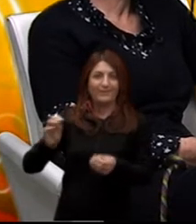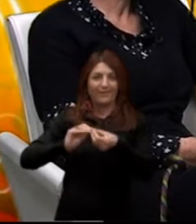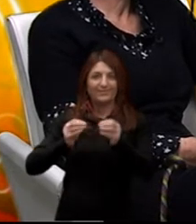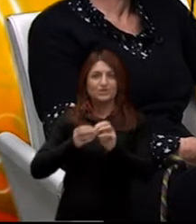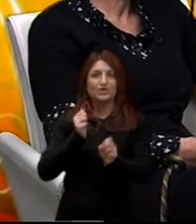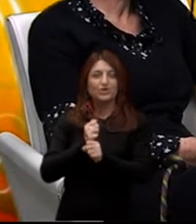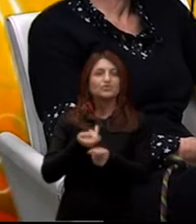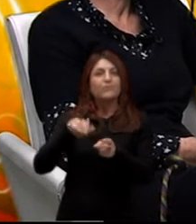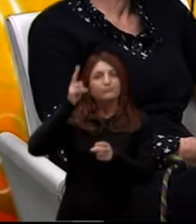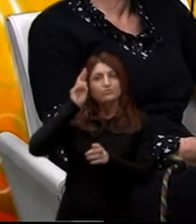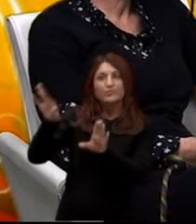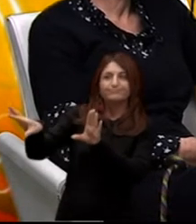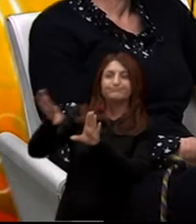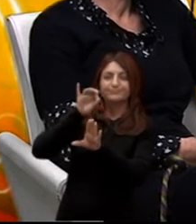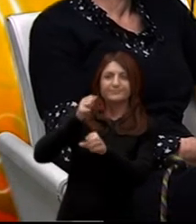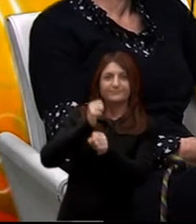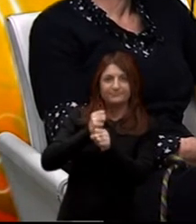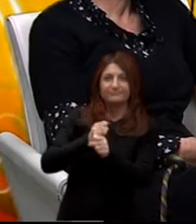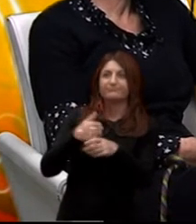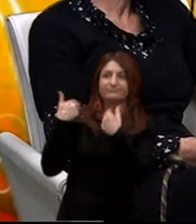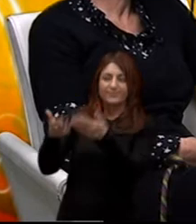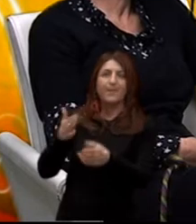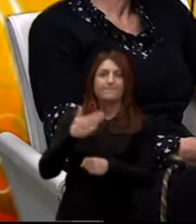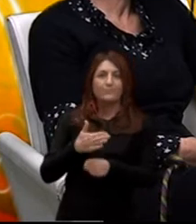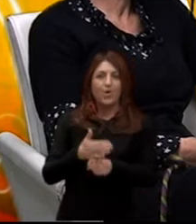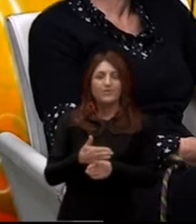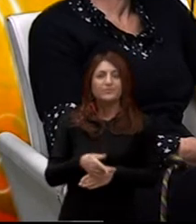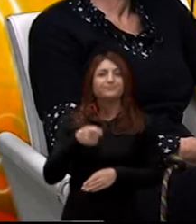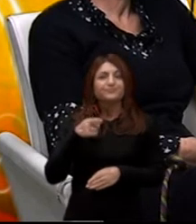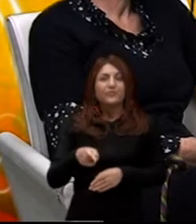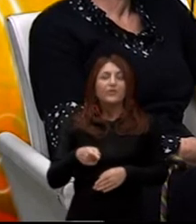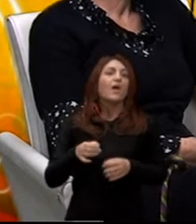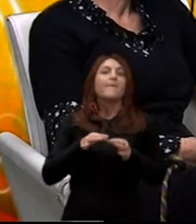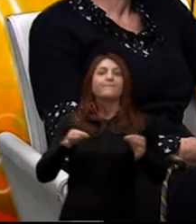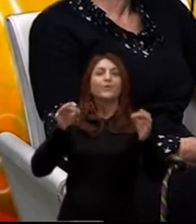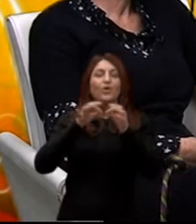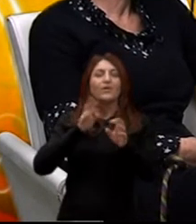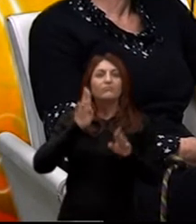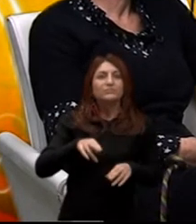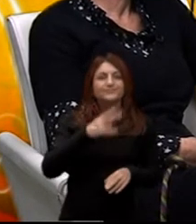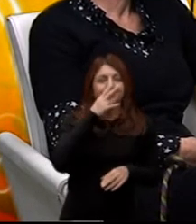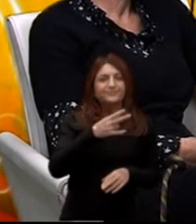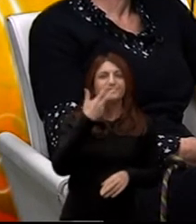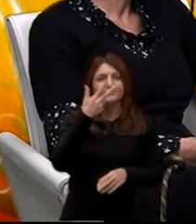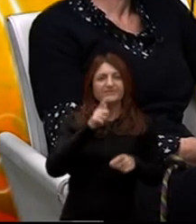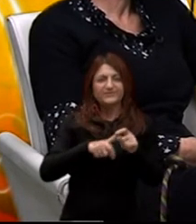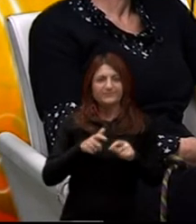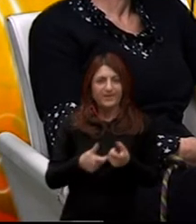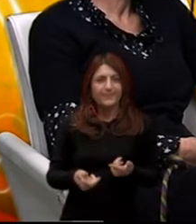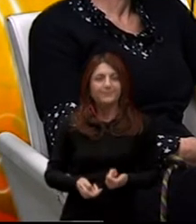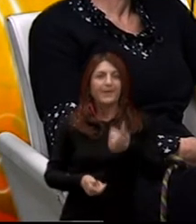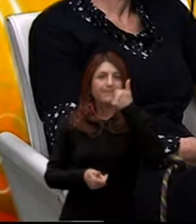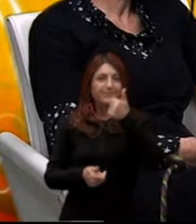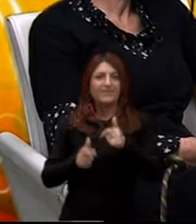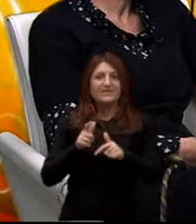mogle zapravo njima pomoći. I taj projekt je bio koncipiran na tri stvari. A prva stvar je bila